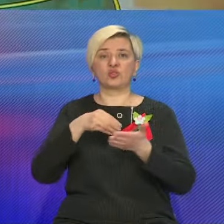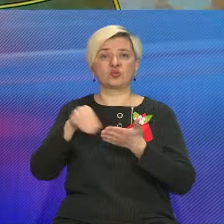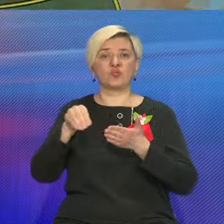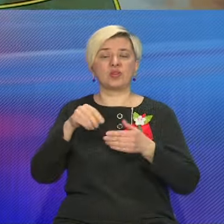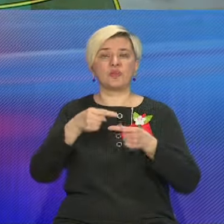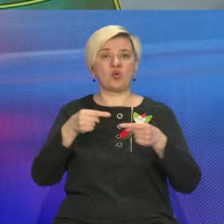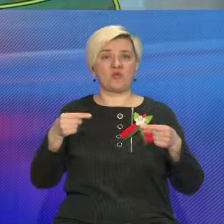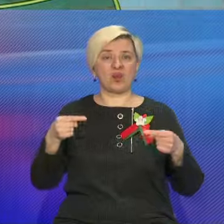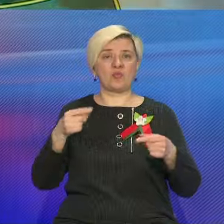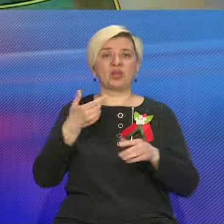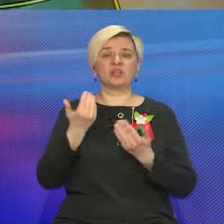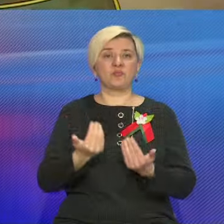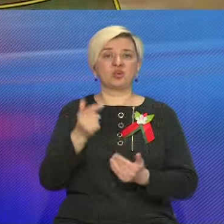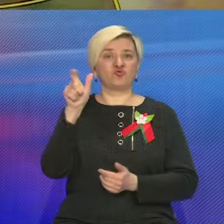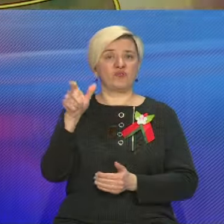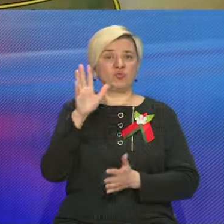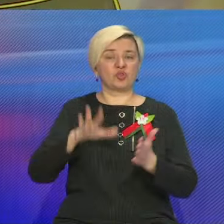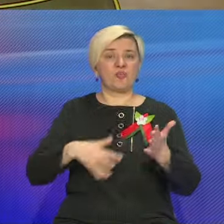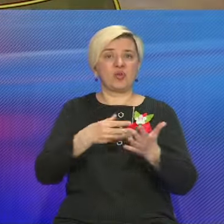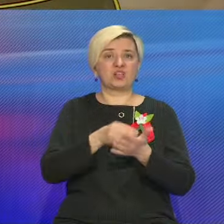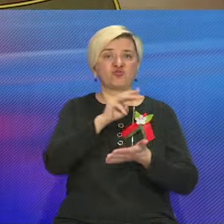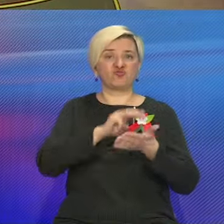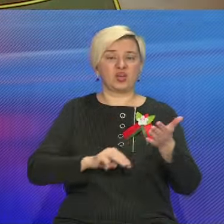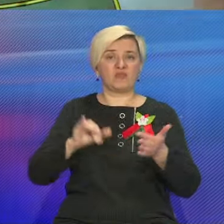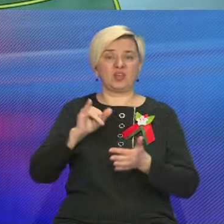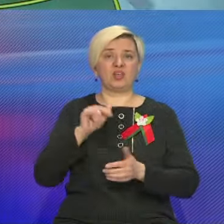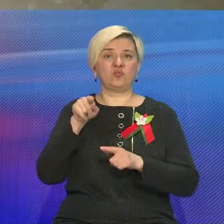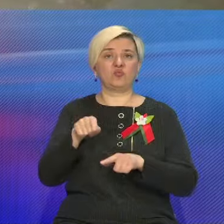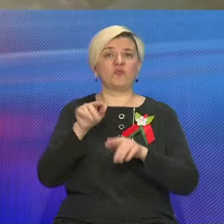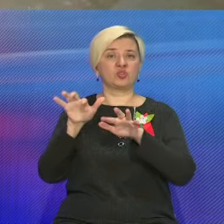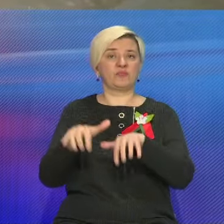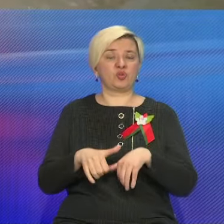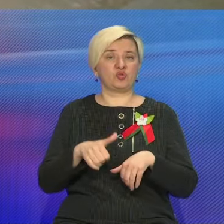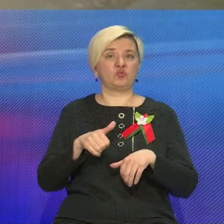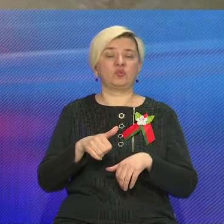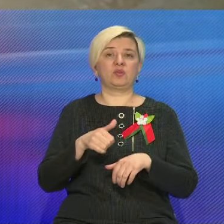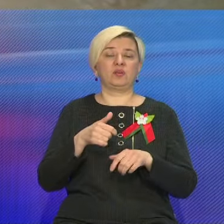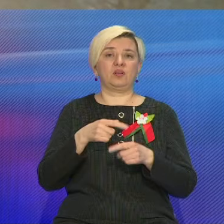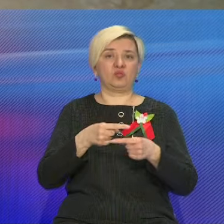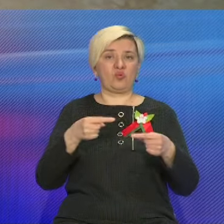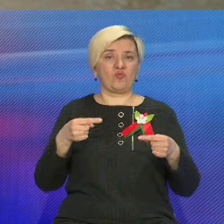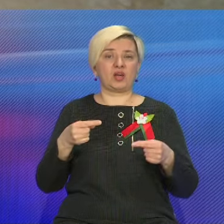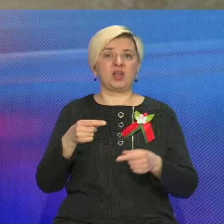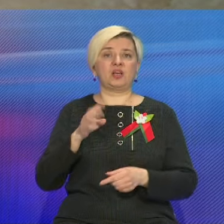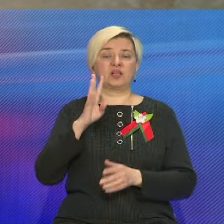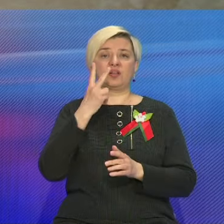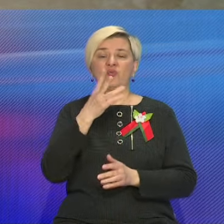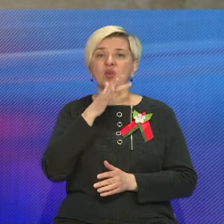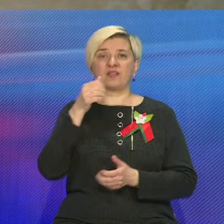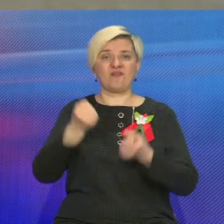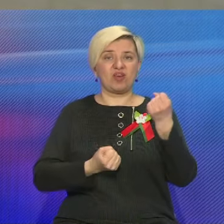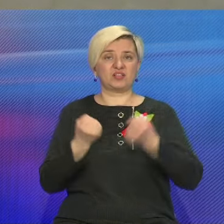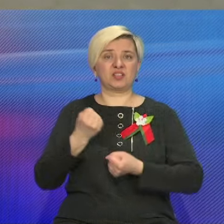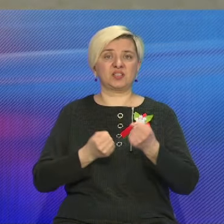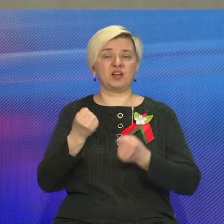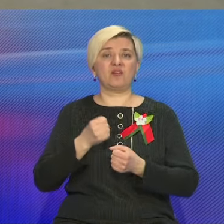заплатить штраф і його чекає конфіскація утоєного. 43-годовий водитель Volkswagen вертався у Білорусь з Литви. Їхав через